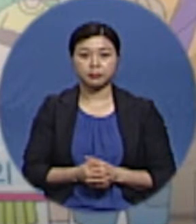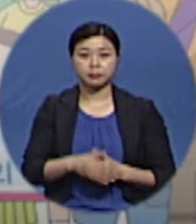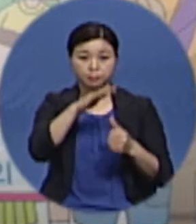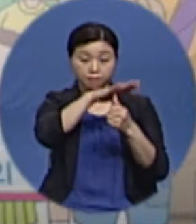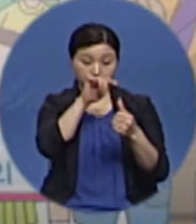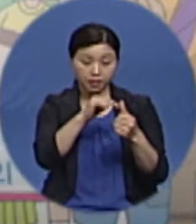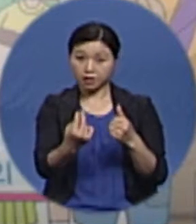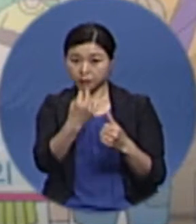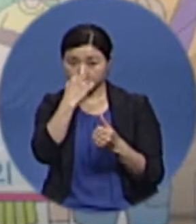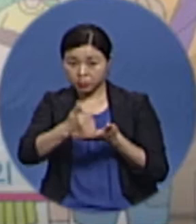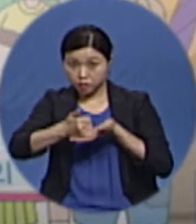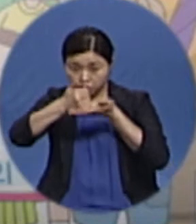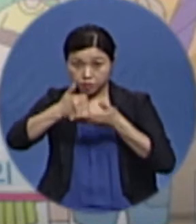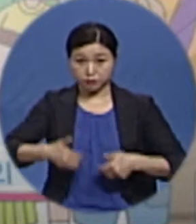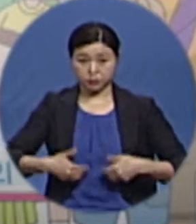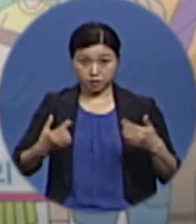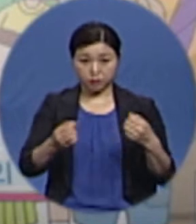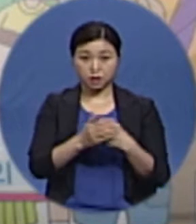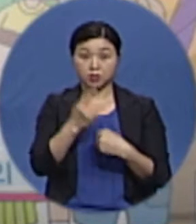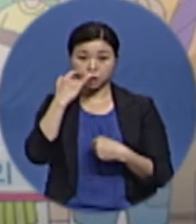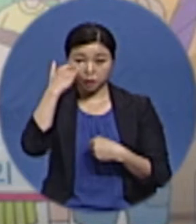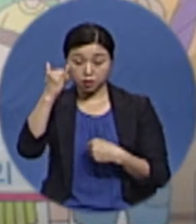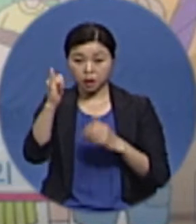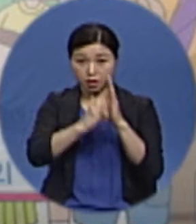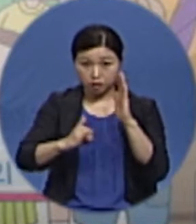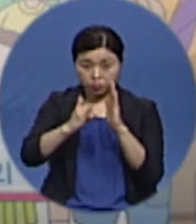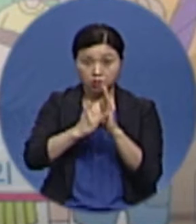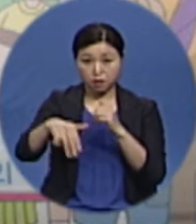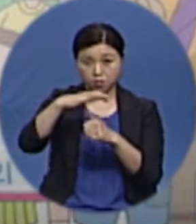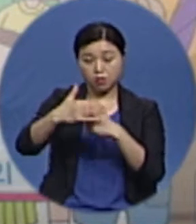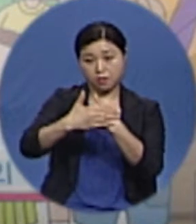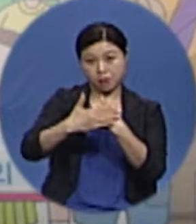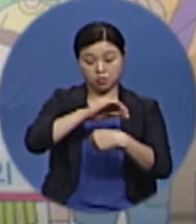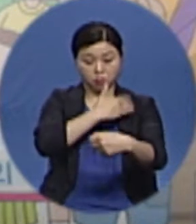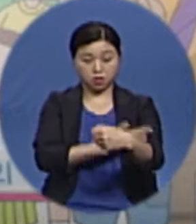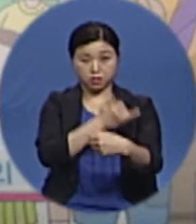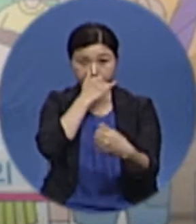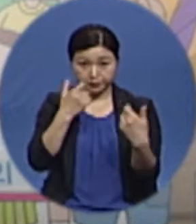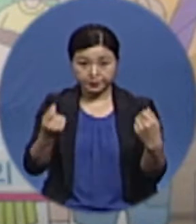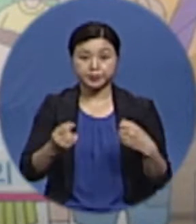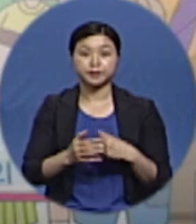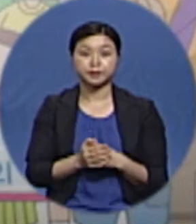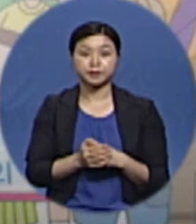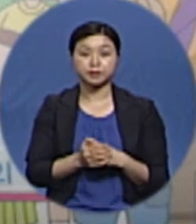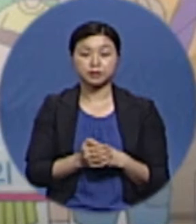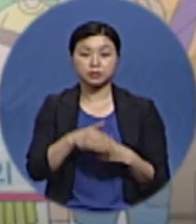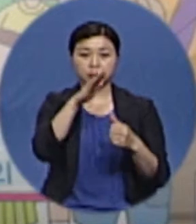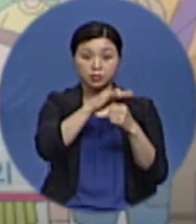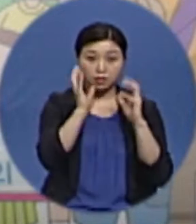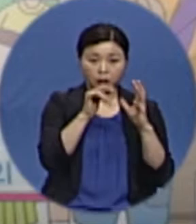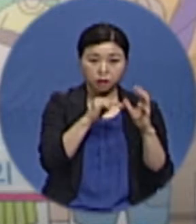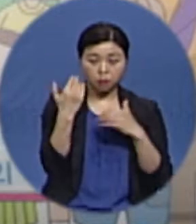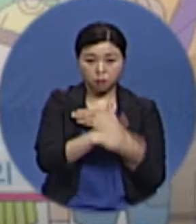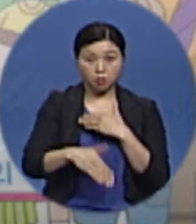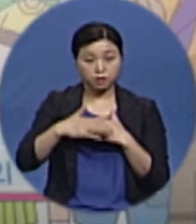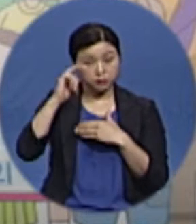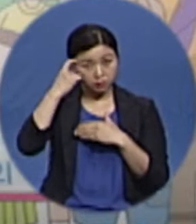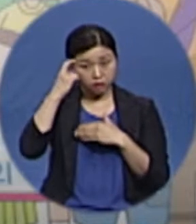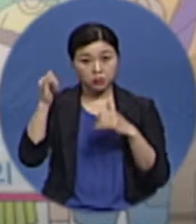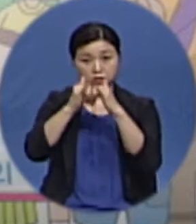아동은 생명을 존중받아야 하며 부모와 가족의 보살핌을 받을 권리가 있다. 아동은 신체,